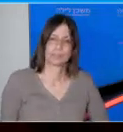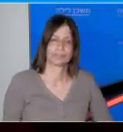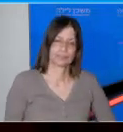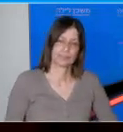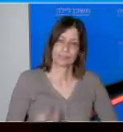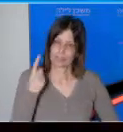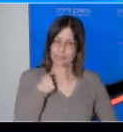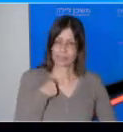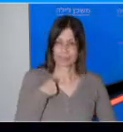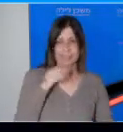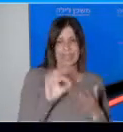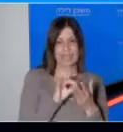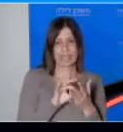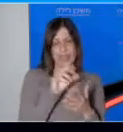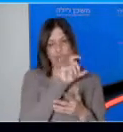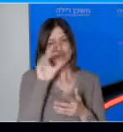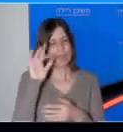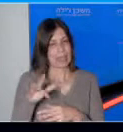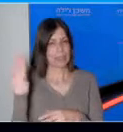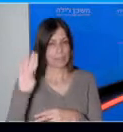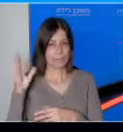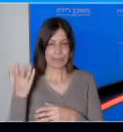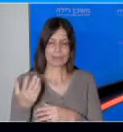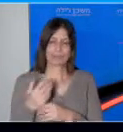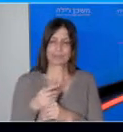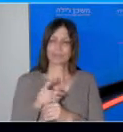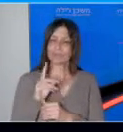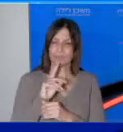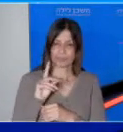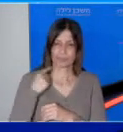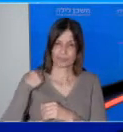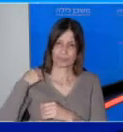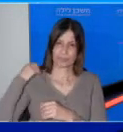אתה תגיד לי מן הסתם כתבי אישום נגד נתניהו. לא, עוד פעם,